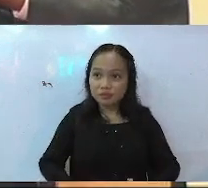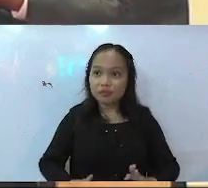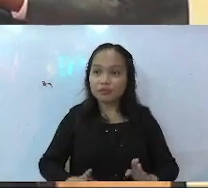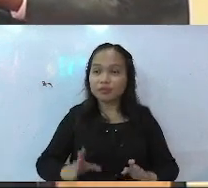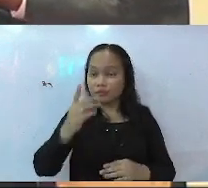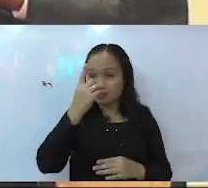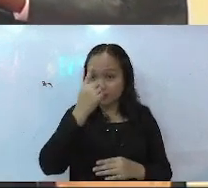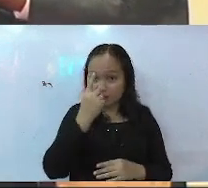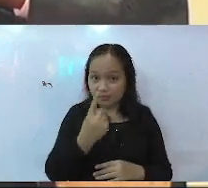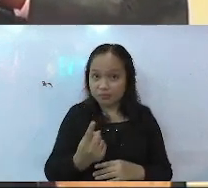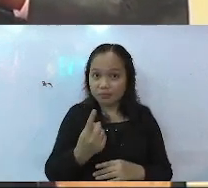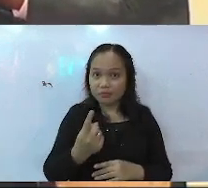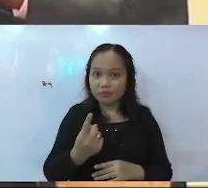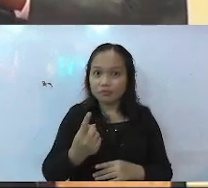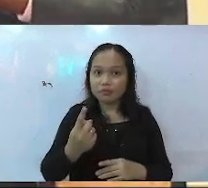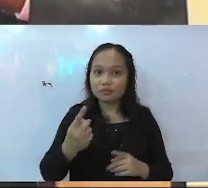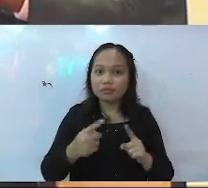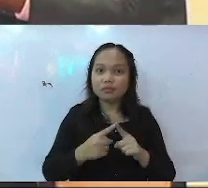iisa